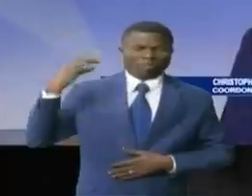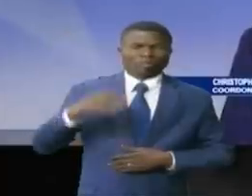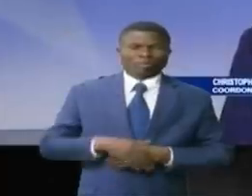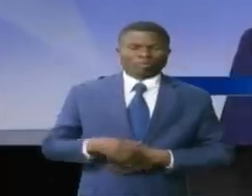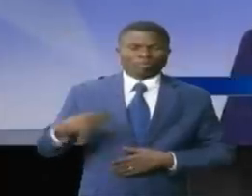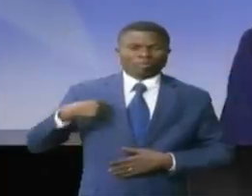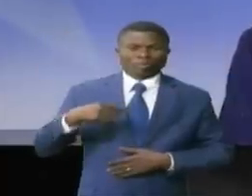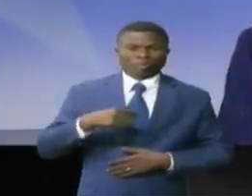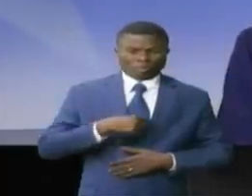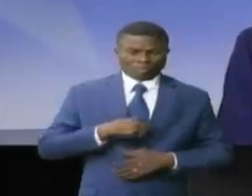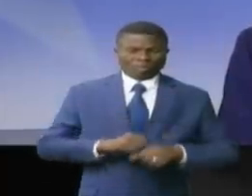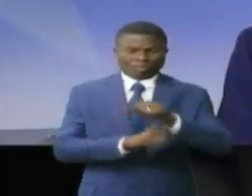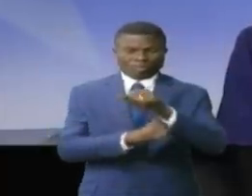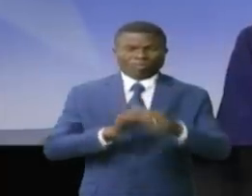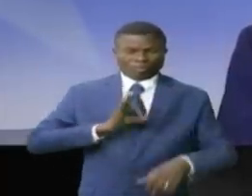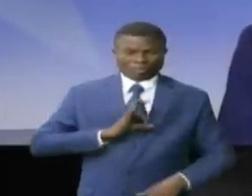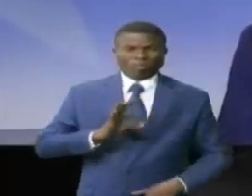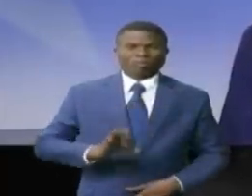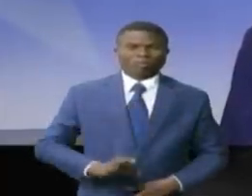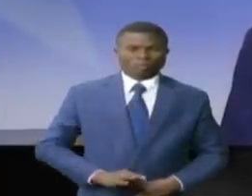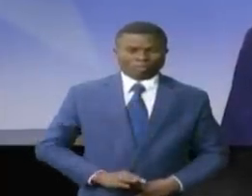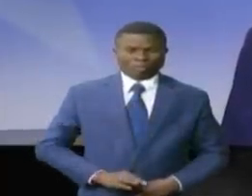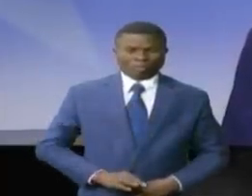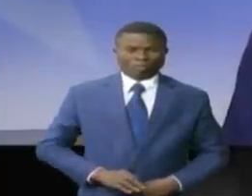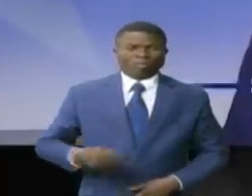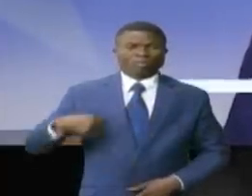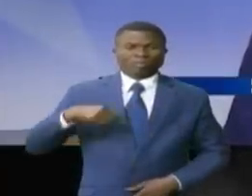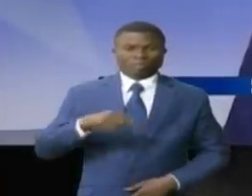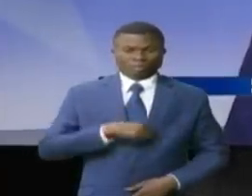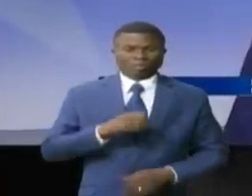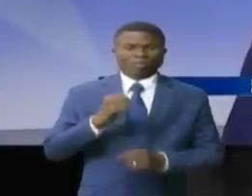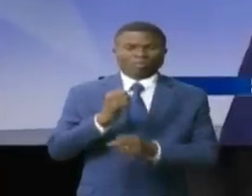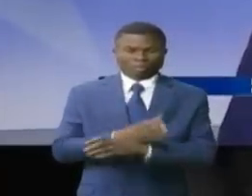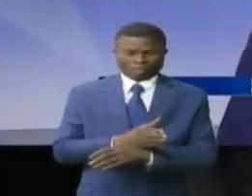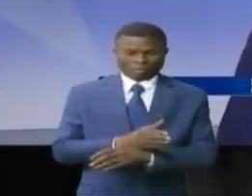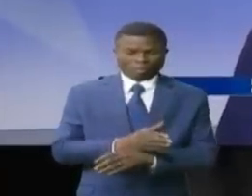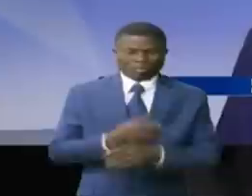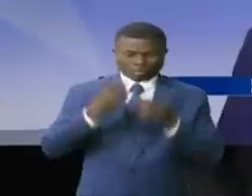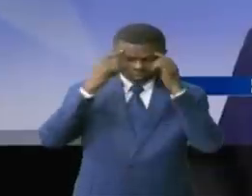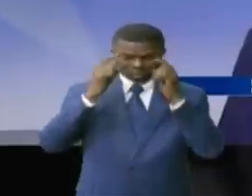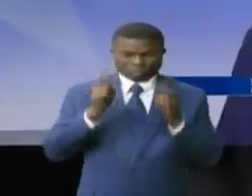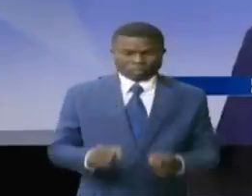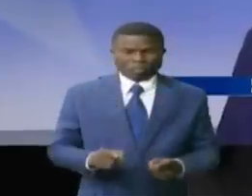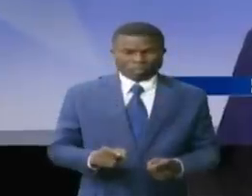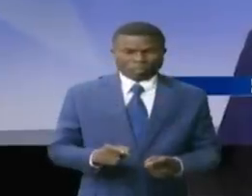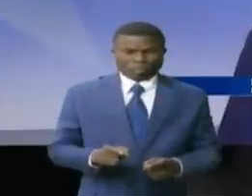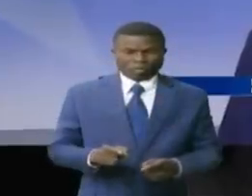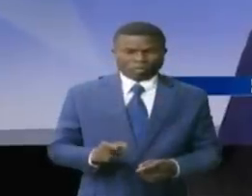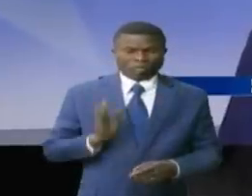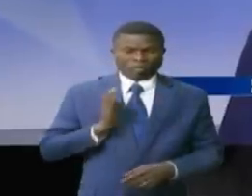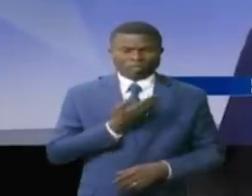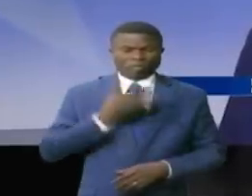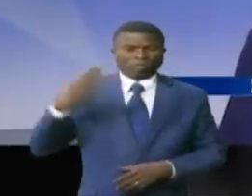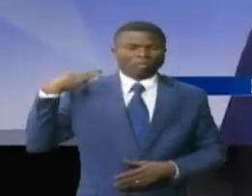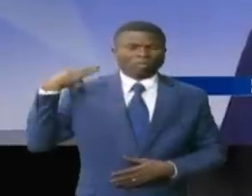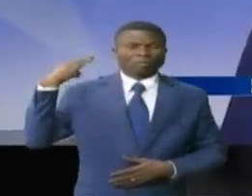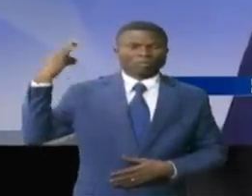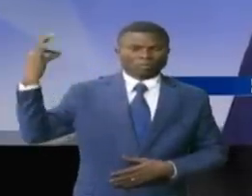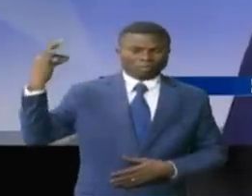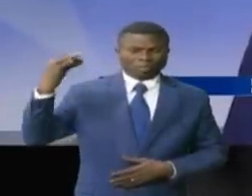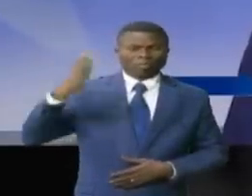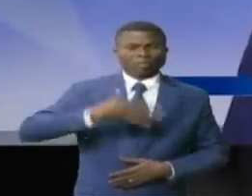Nous allons le soutenir et nous sommes convaincus que notre candidat